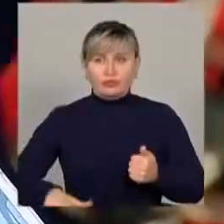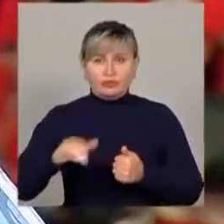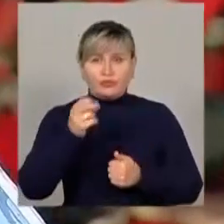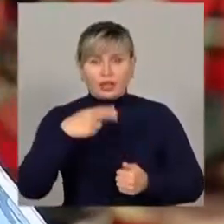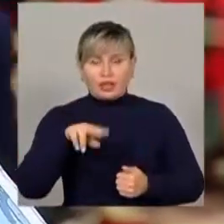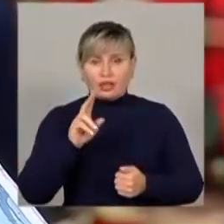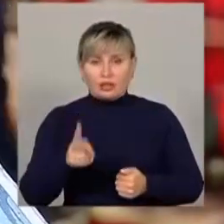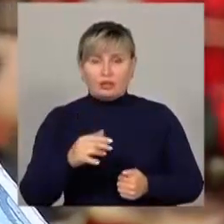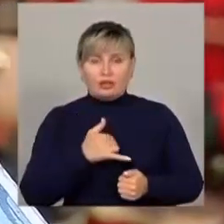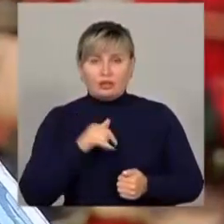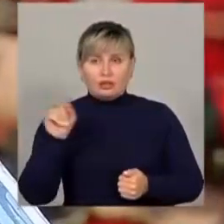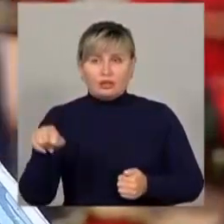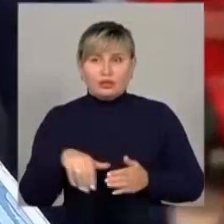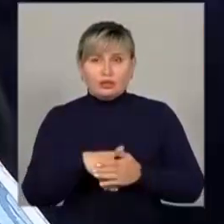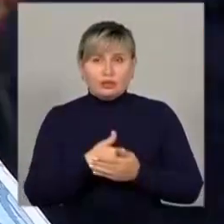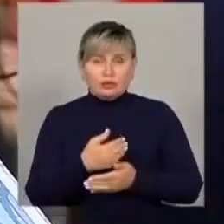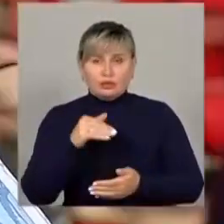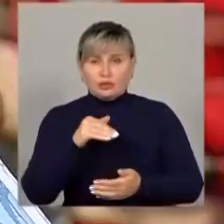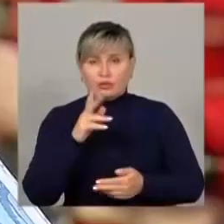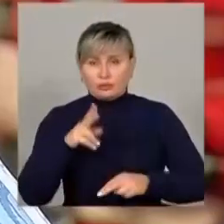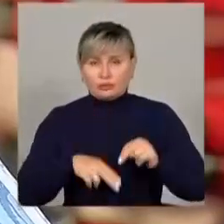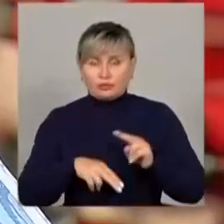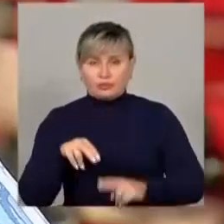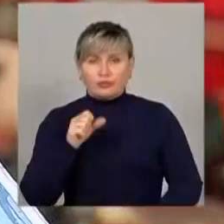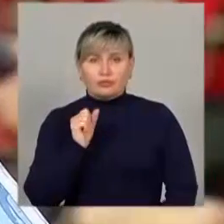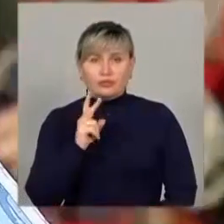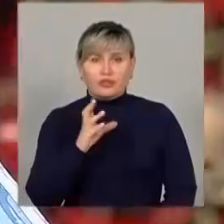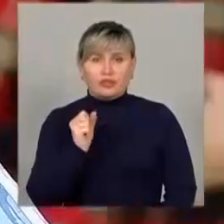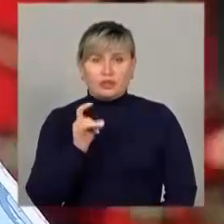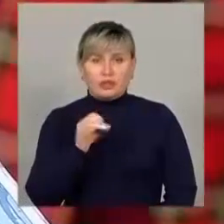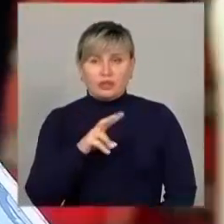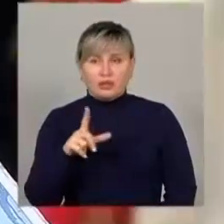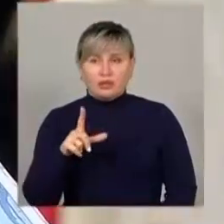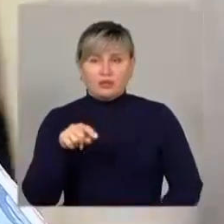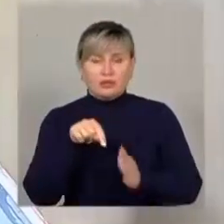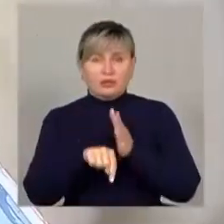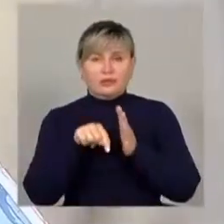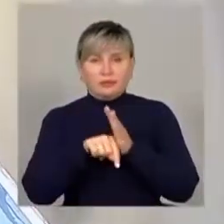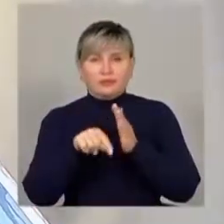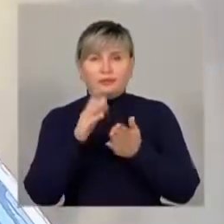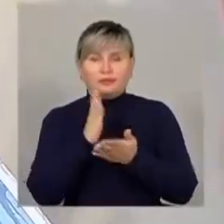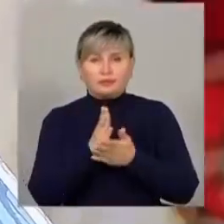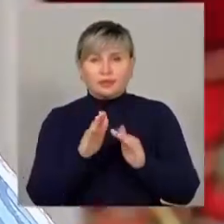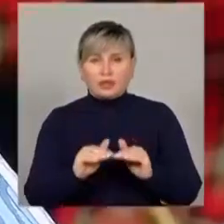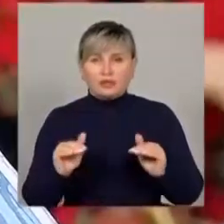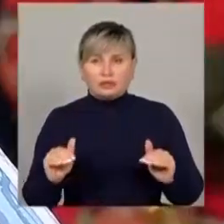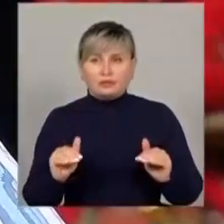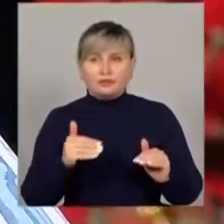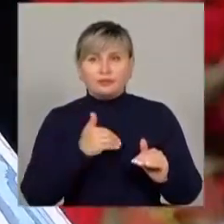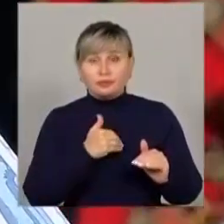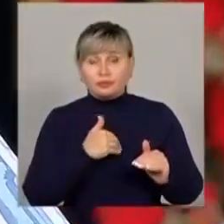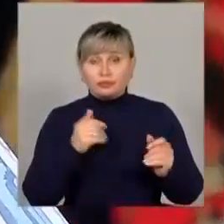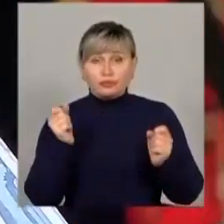у нас новый ЖК построился, акварель. Внутри ЖК есть садик. Хотела